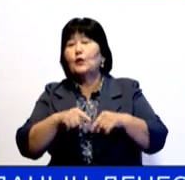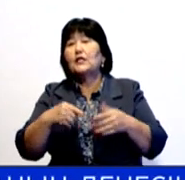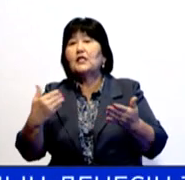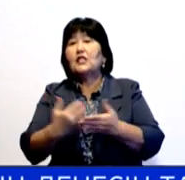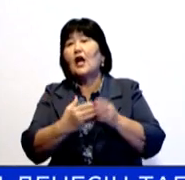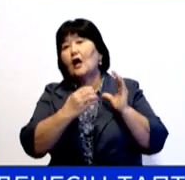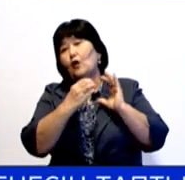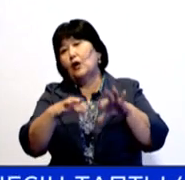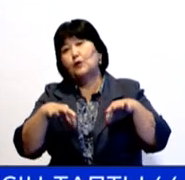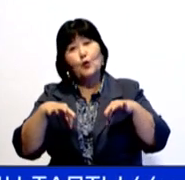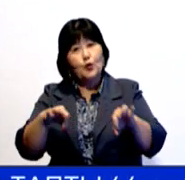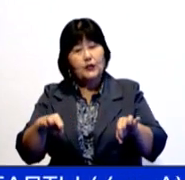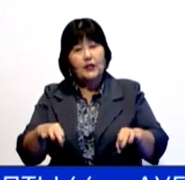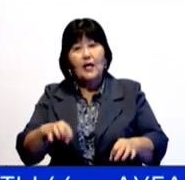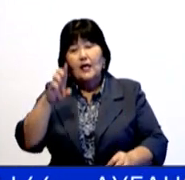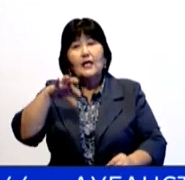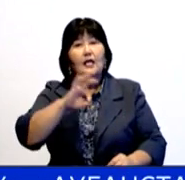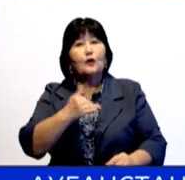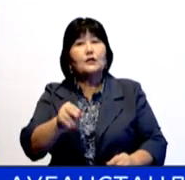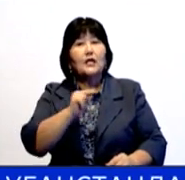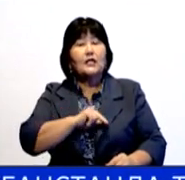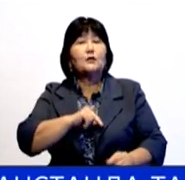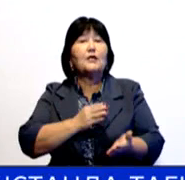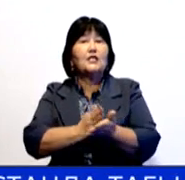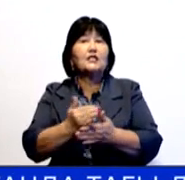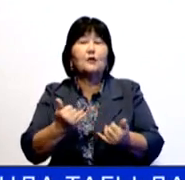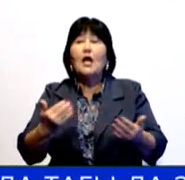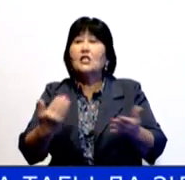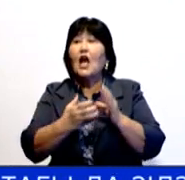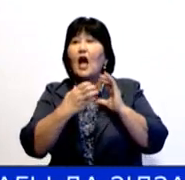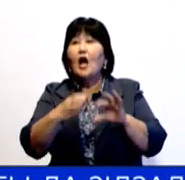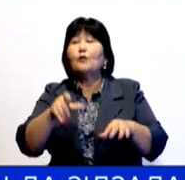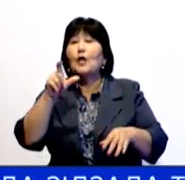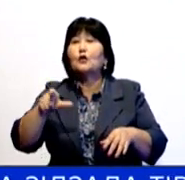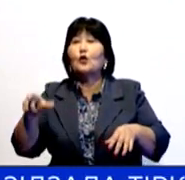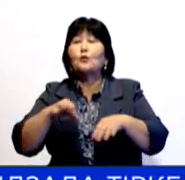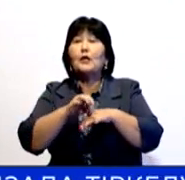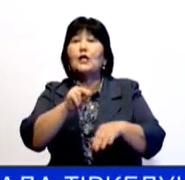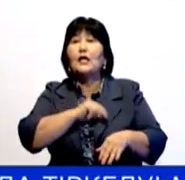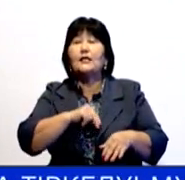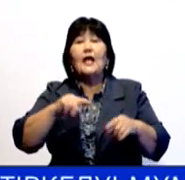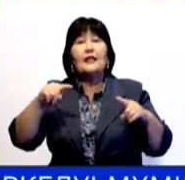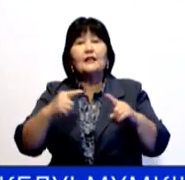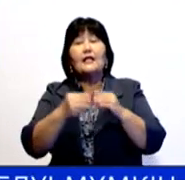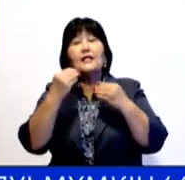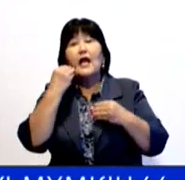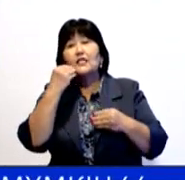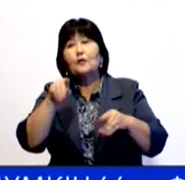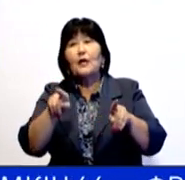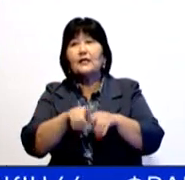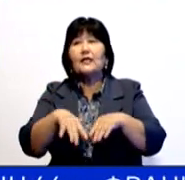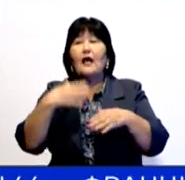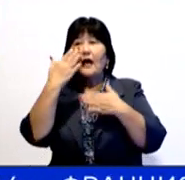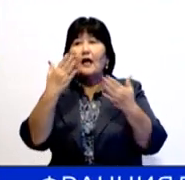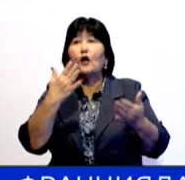қоғамдық көліктер бұл. Ел игілігіне осы қызмет жасайтын болады. Жаңа автобустар жолаушылар тасымалдау қызметінің техникалық сапалық деңгейін халықаралық